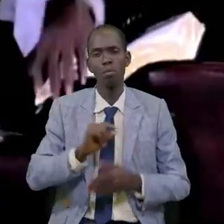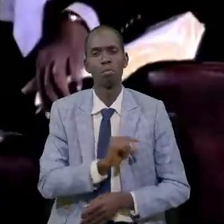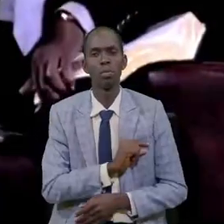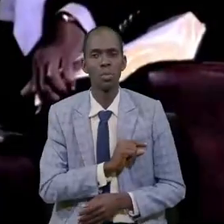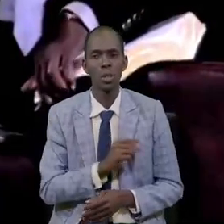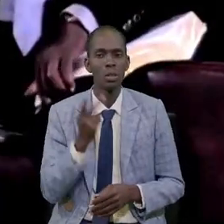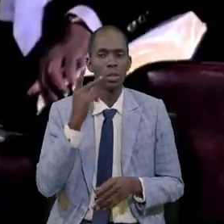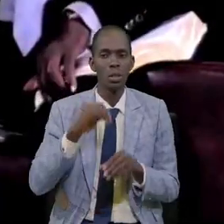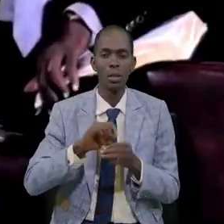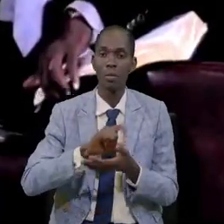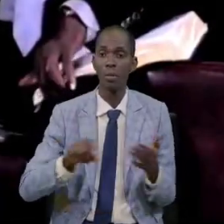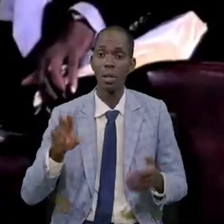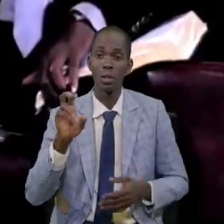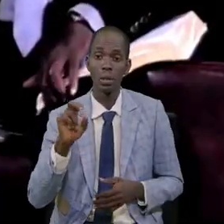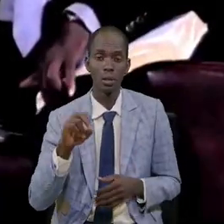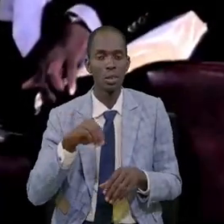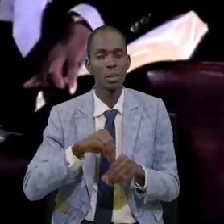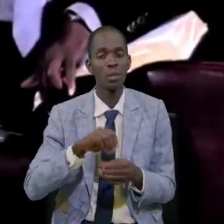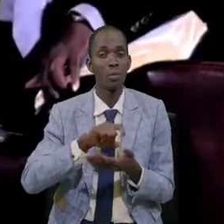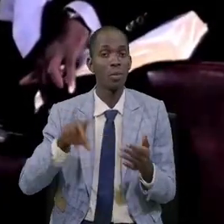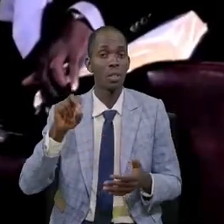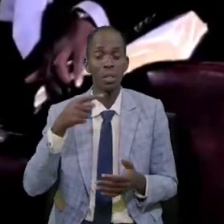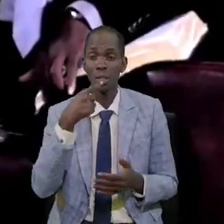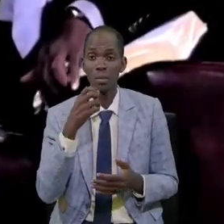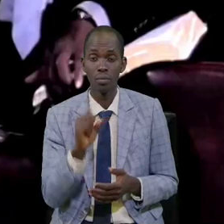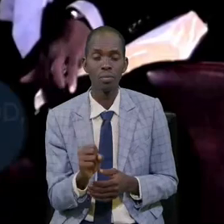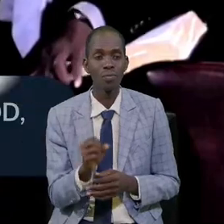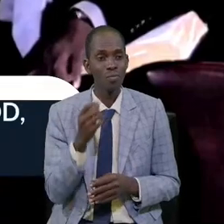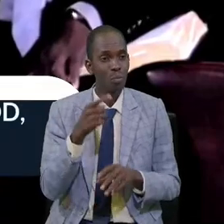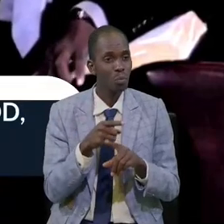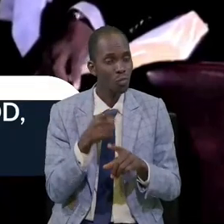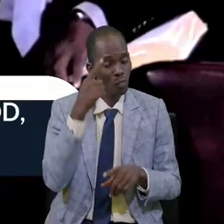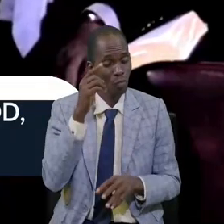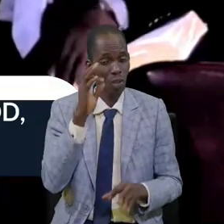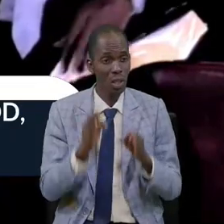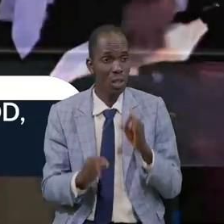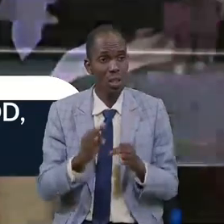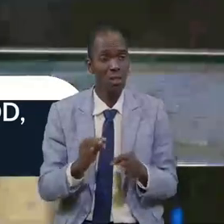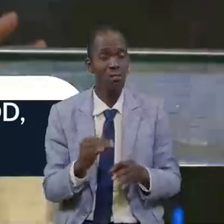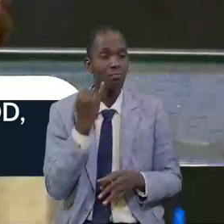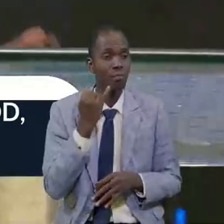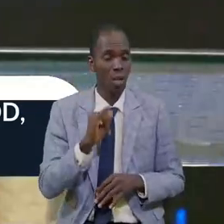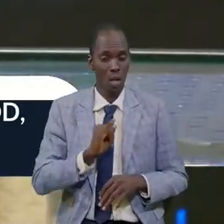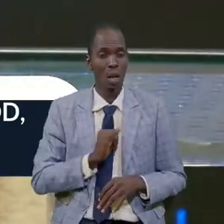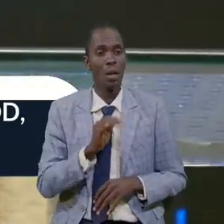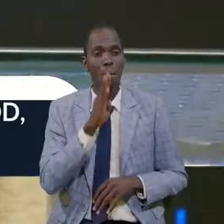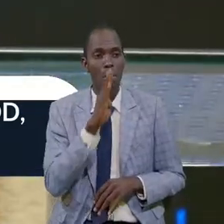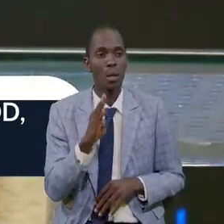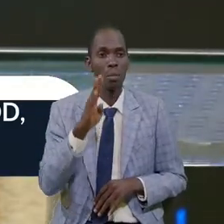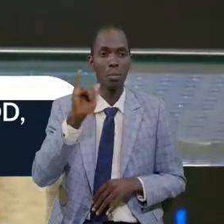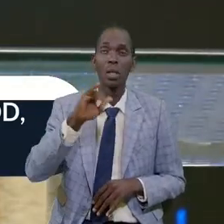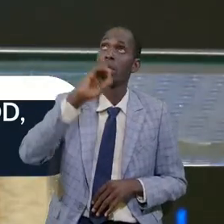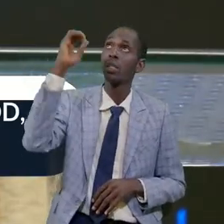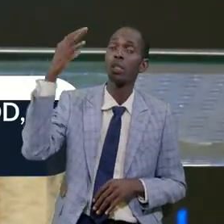conscience étrangère? 30. Si je mange avec action de grâce,